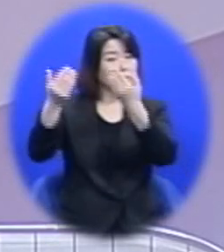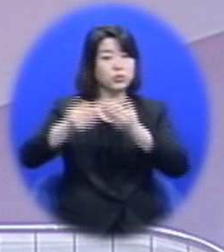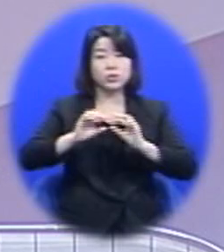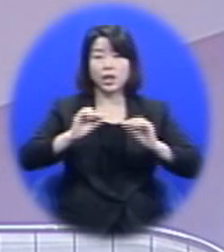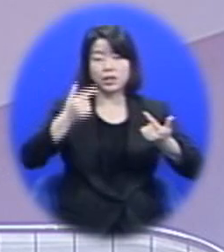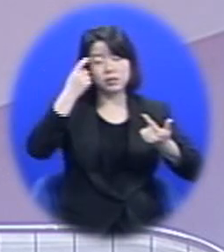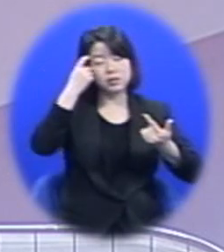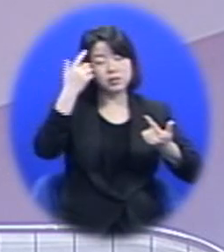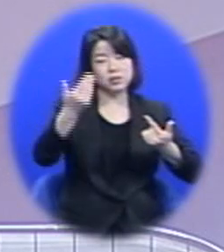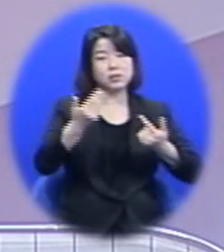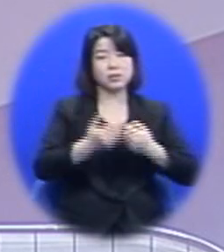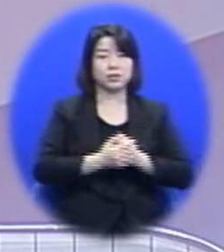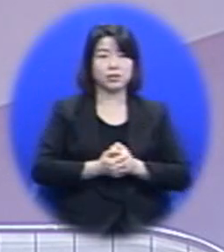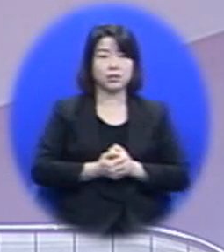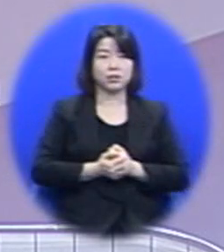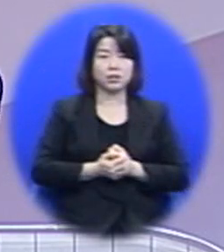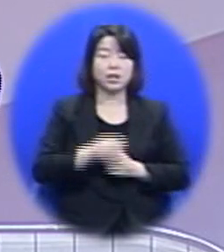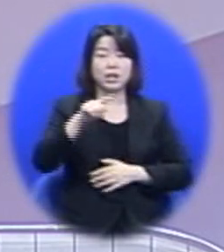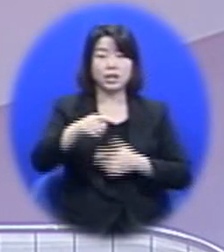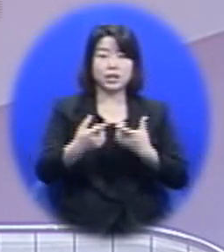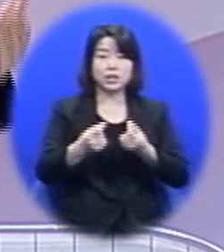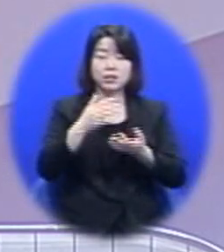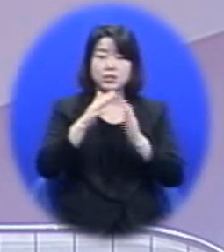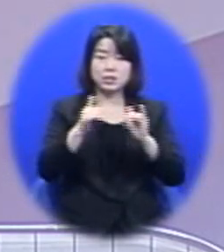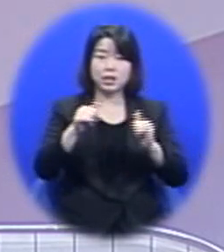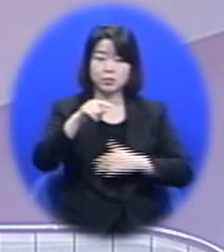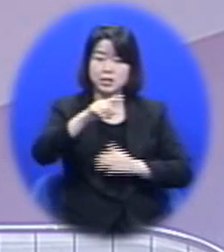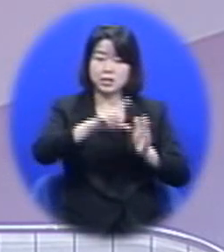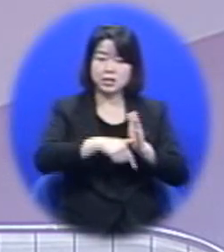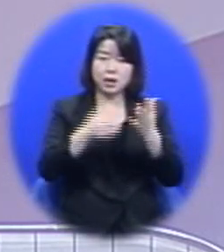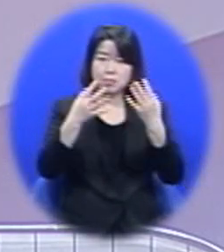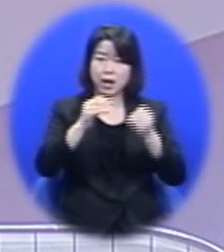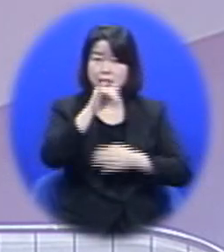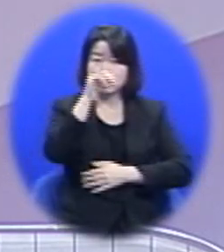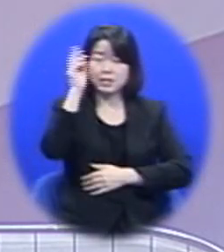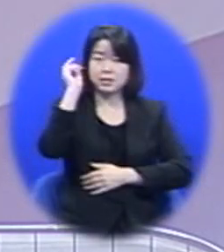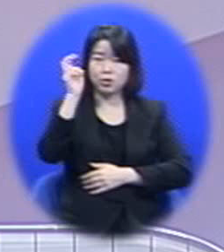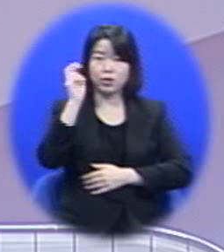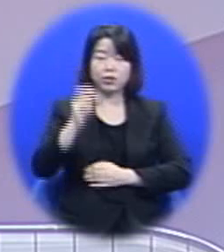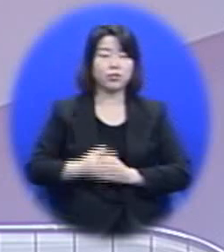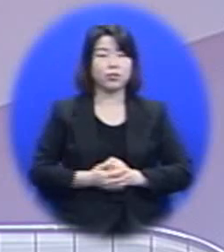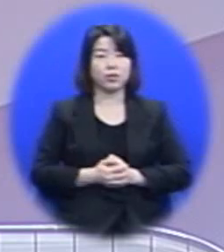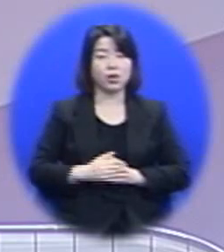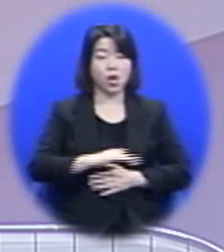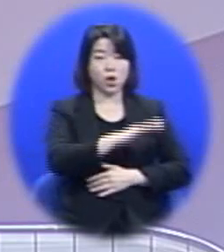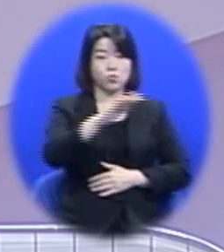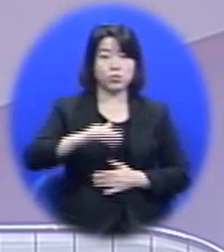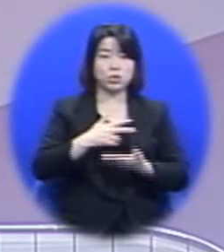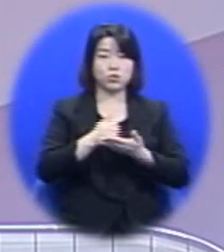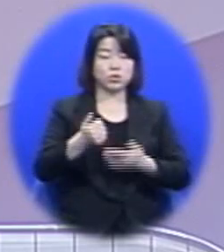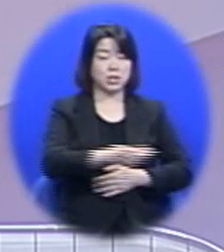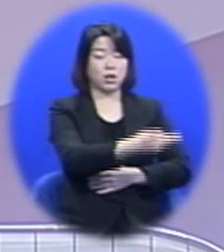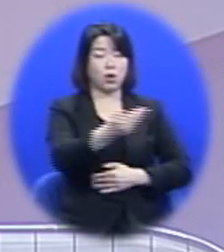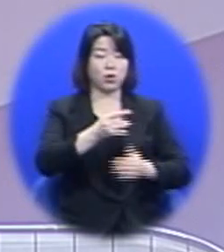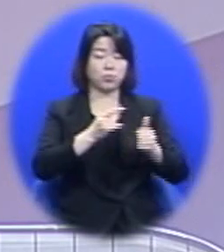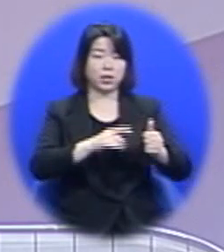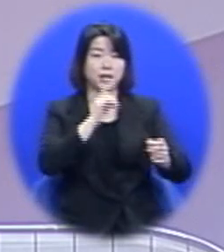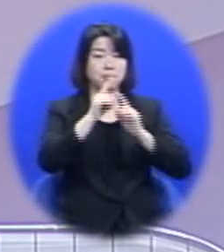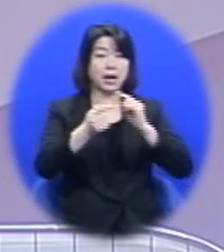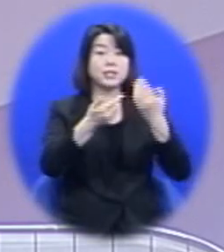않으시지? 그런 분들이 이 시간에 많으실 거예요. 우리 주님이 여러분에게